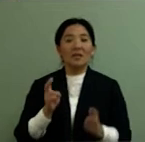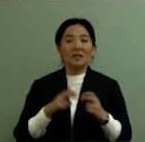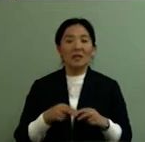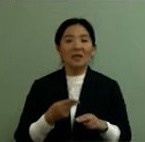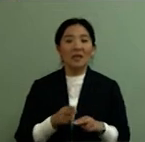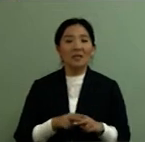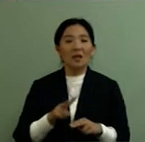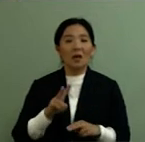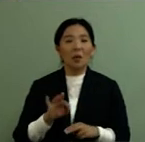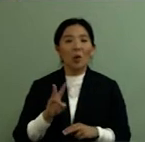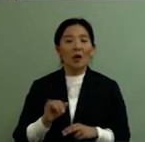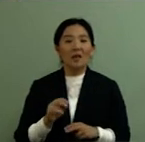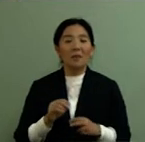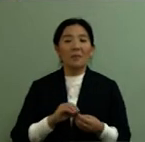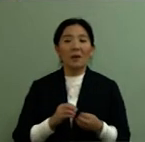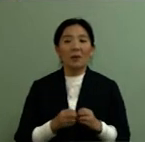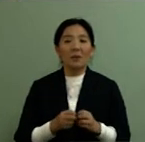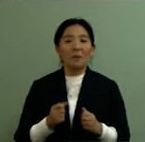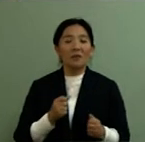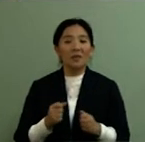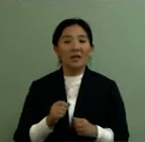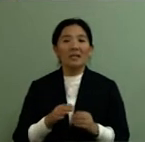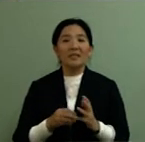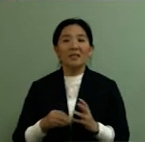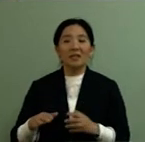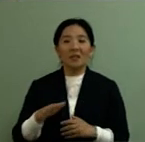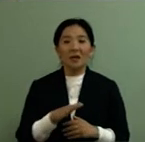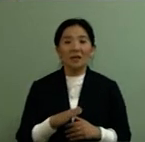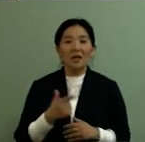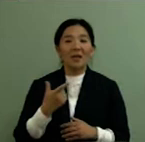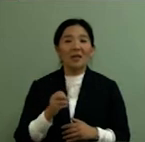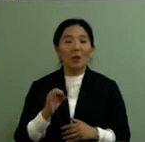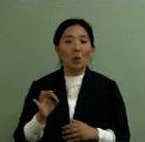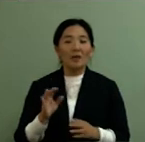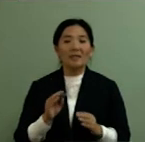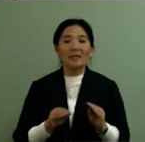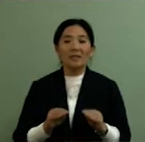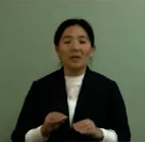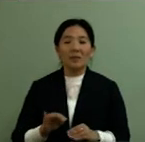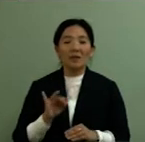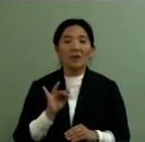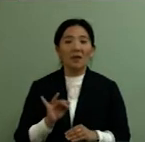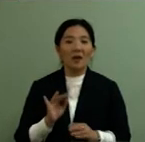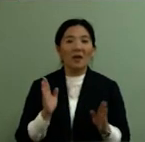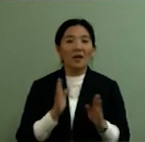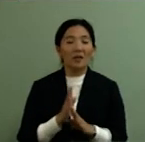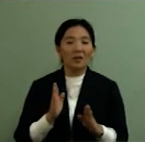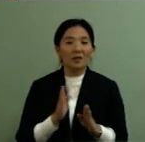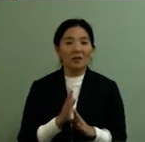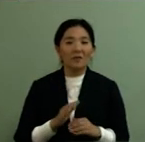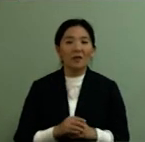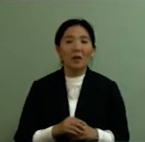этих локальных проблем, ребят, придерживаются территориального, геосистемного и